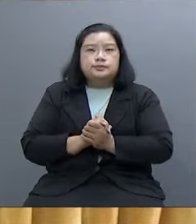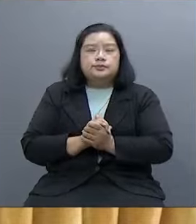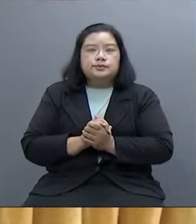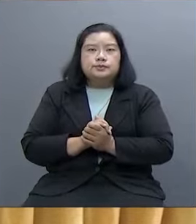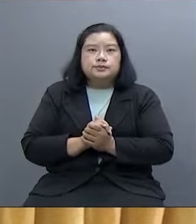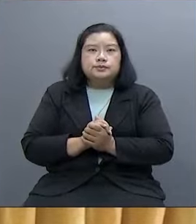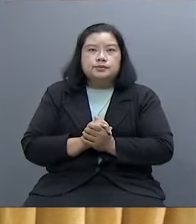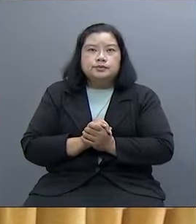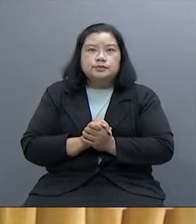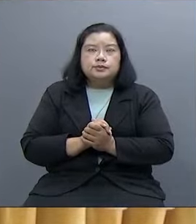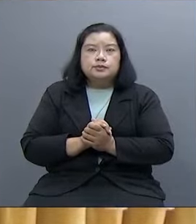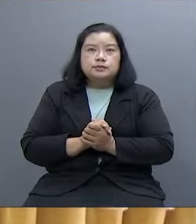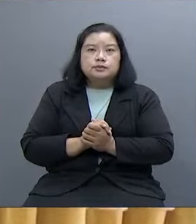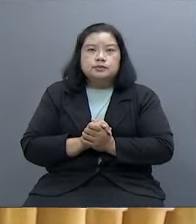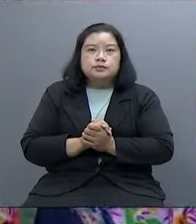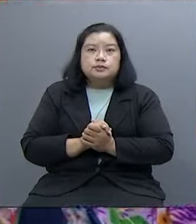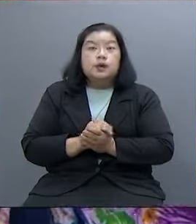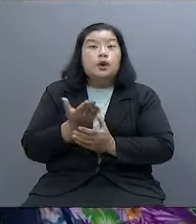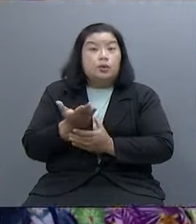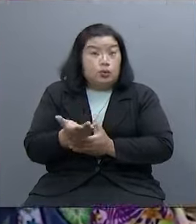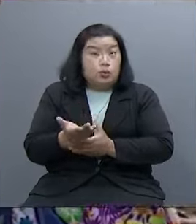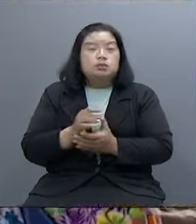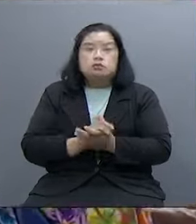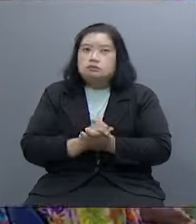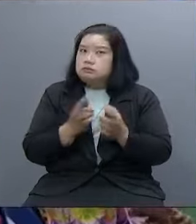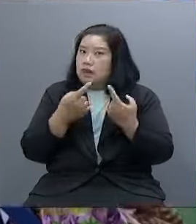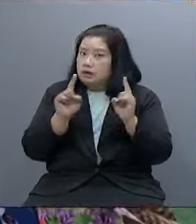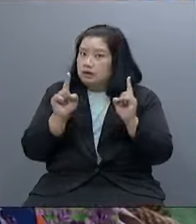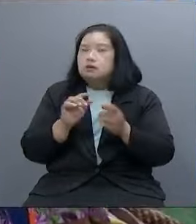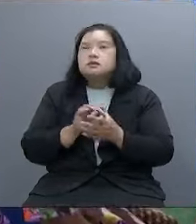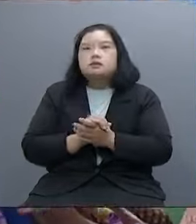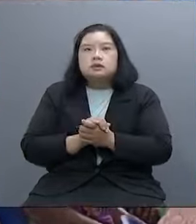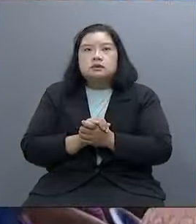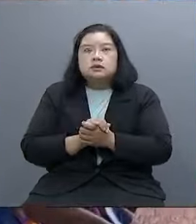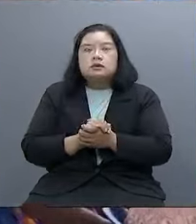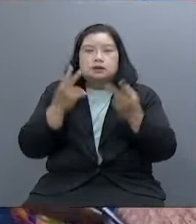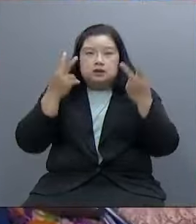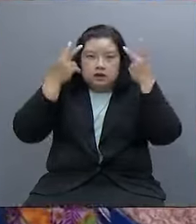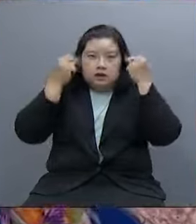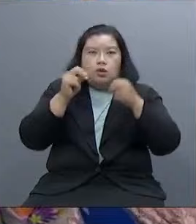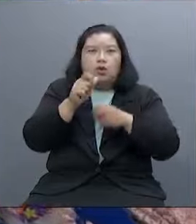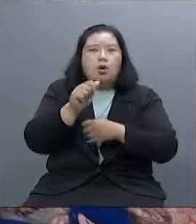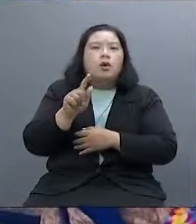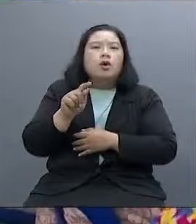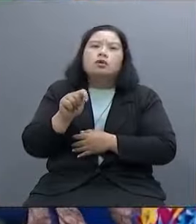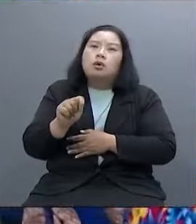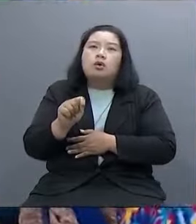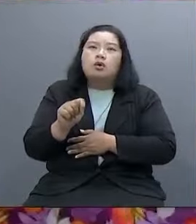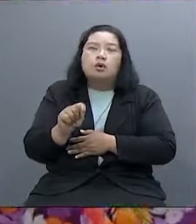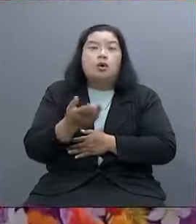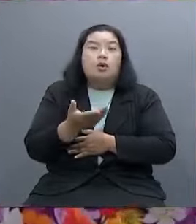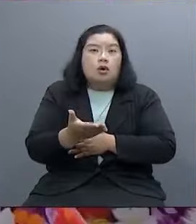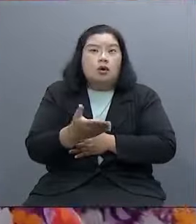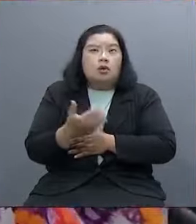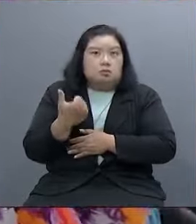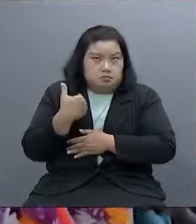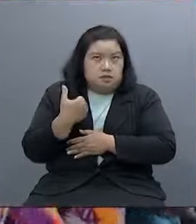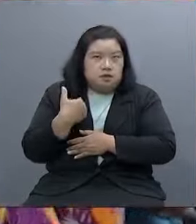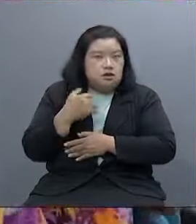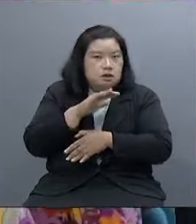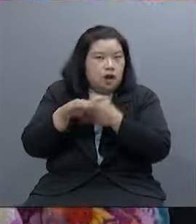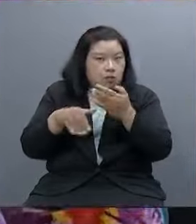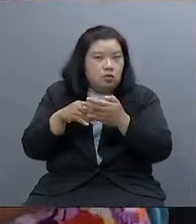แต่ละที่เนี่ยบรรยากาศมันก็จะไม่เหมือนกันนะคุณผู้ชมน ะ โดยนายกองค์การบริหารส่วนตำบลถนนใหญ่ค่ะนำชาวไทยพวนบ้านถนน